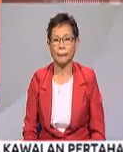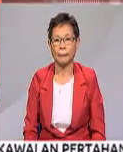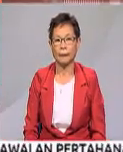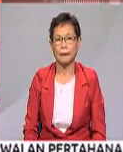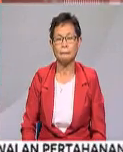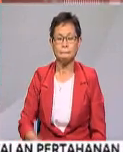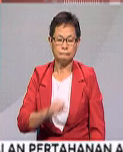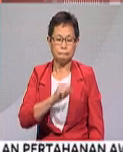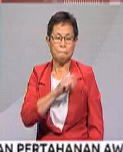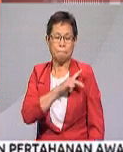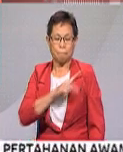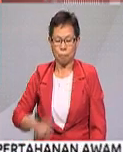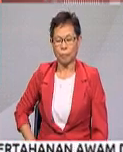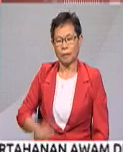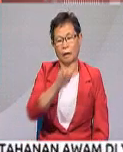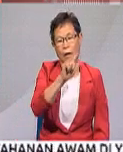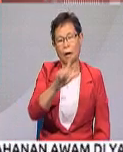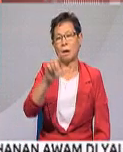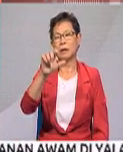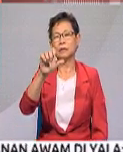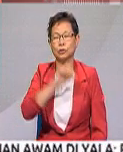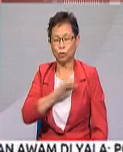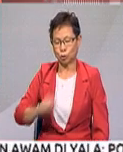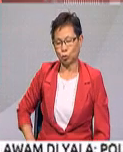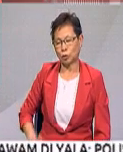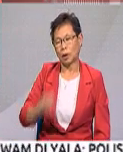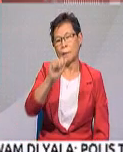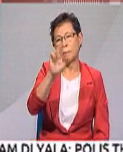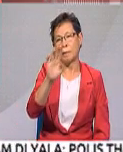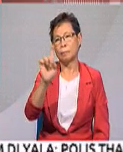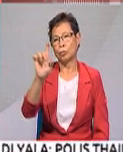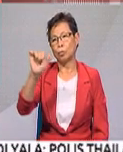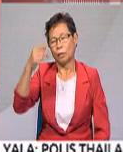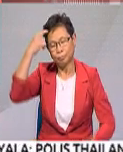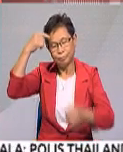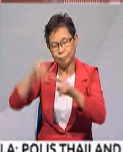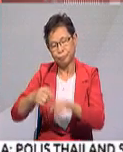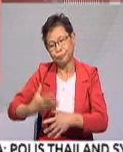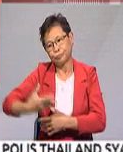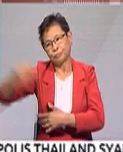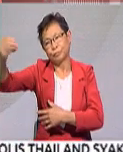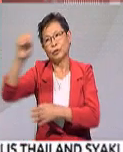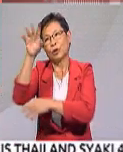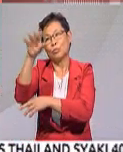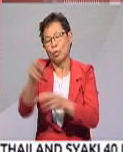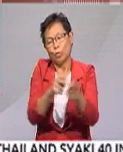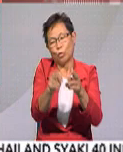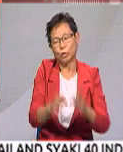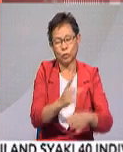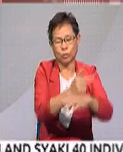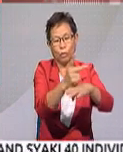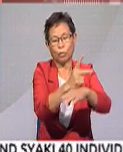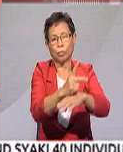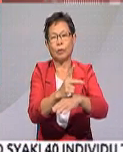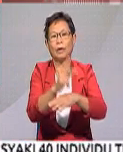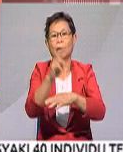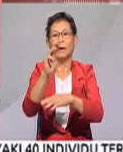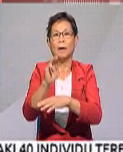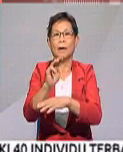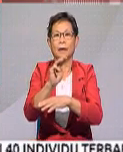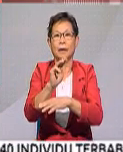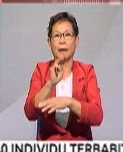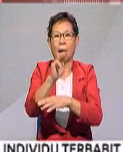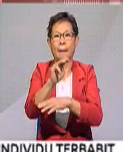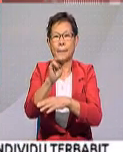Yang di-Pertuan Agong Al-Sultan Abdullah Riayatuddin Al-Mustafa Billah Shah berkenan berangkat ke Karnival Usahawan Koperasi Kementerian Pembangunan